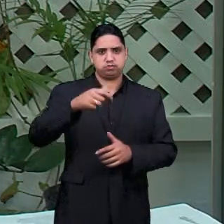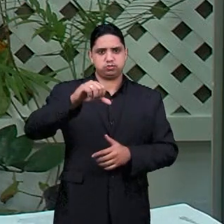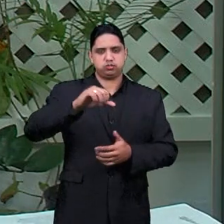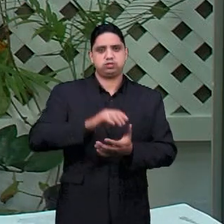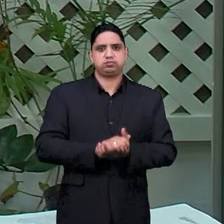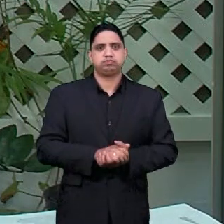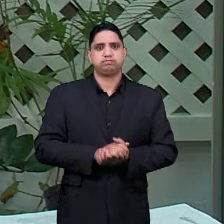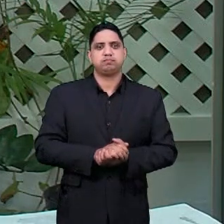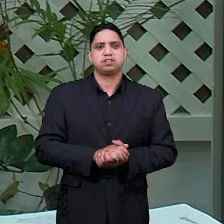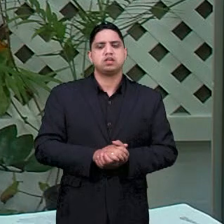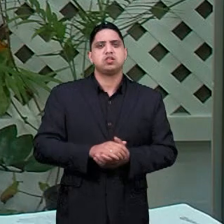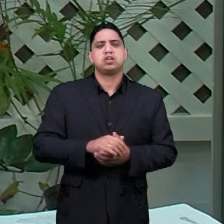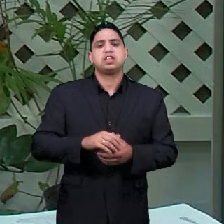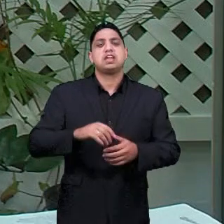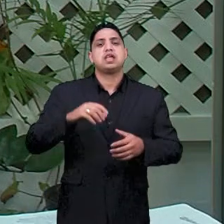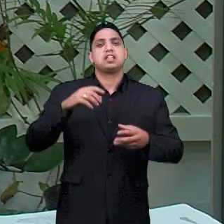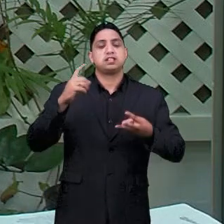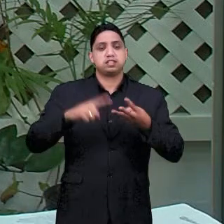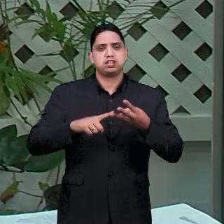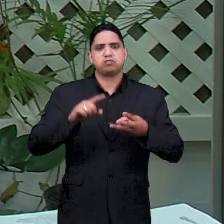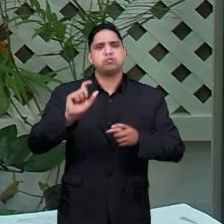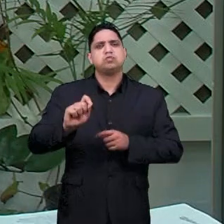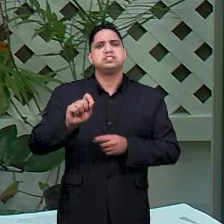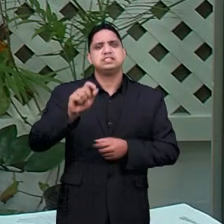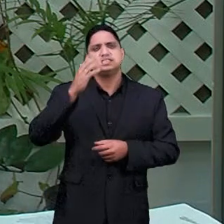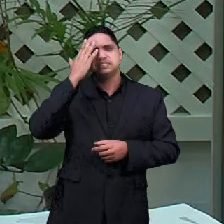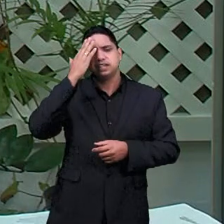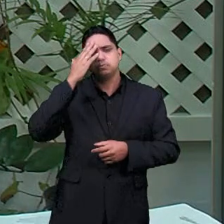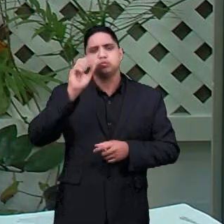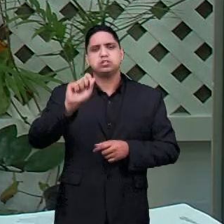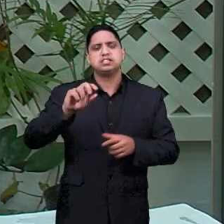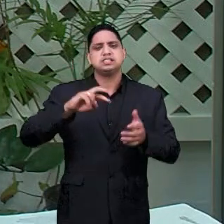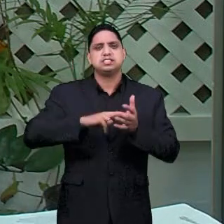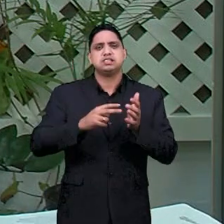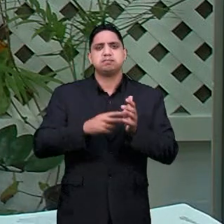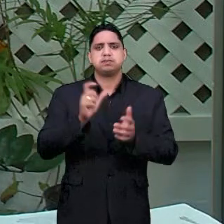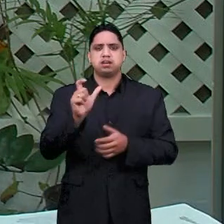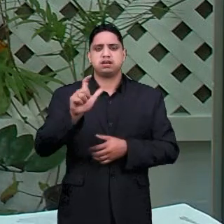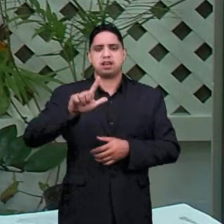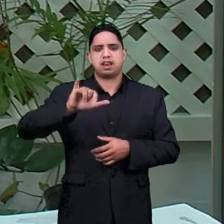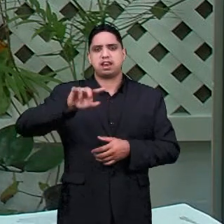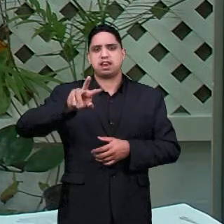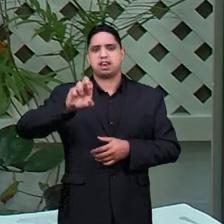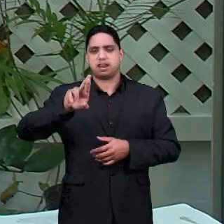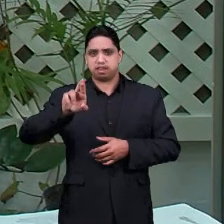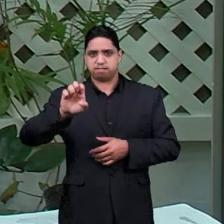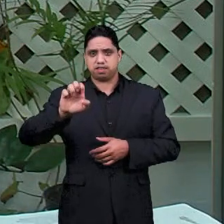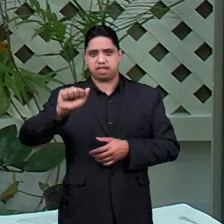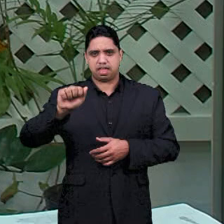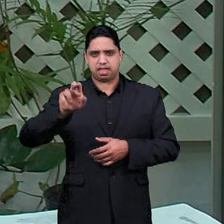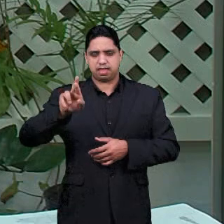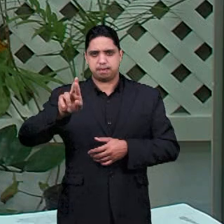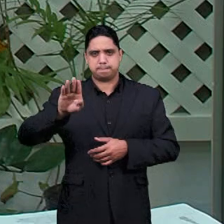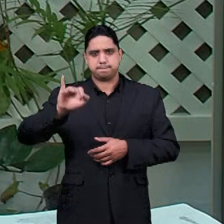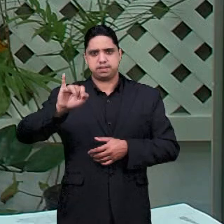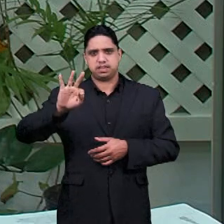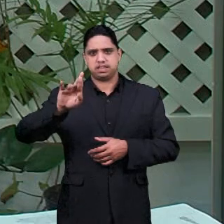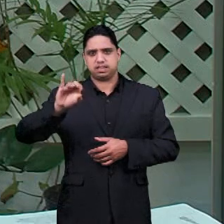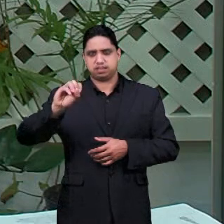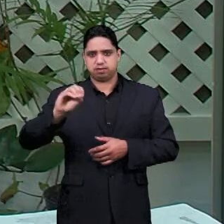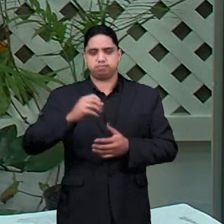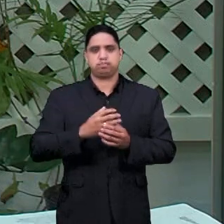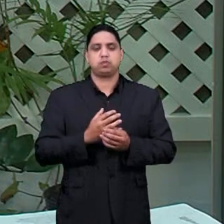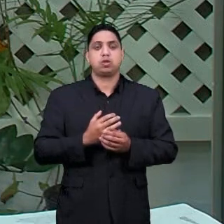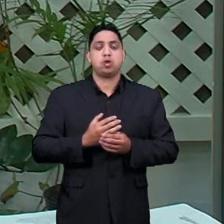Vous savez qu'est-ce qu'est le libre arbitre? Il dit, Romains 11, 29 dit, car les dons et la vocation